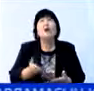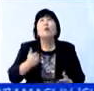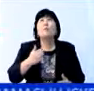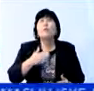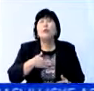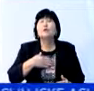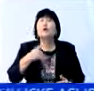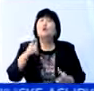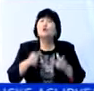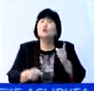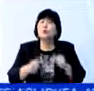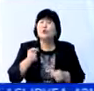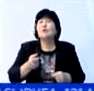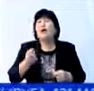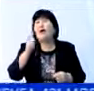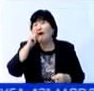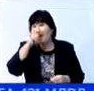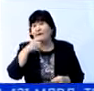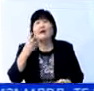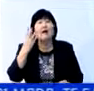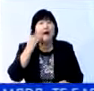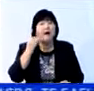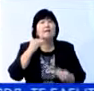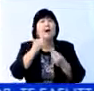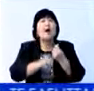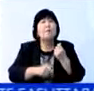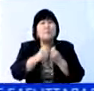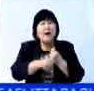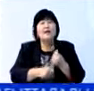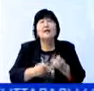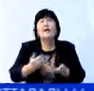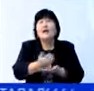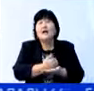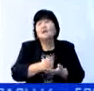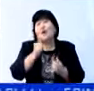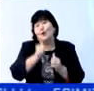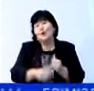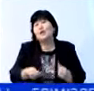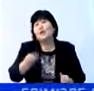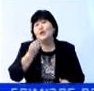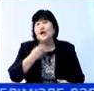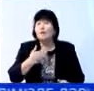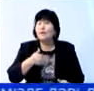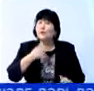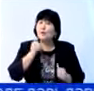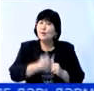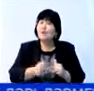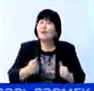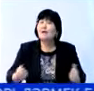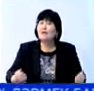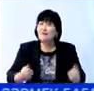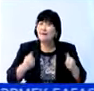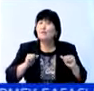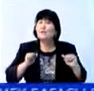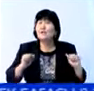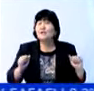Біз сүт, қатық, алма, банан, ірімшік күнде жейміз. Біз күнде денемізді